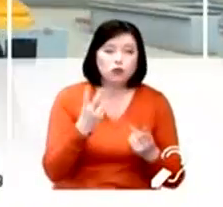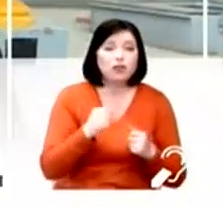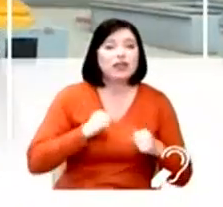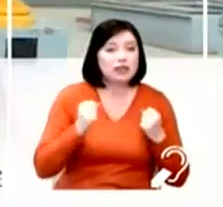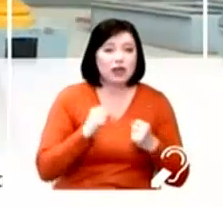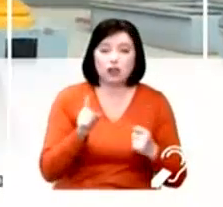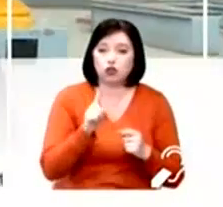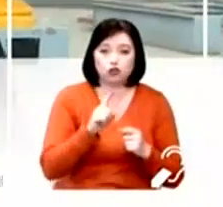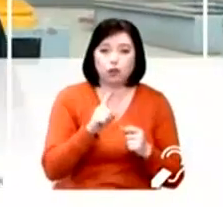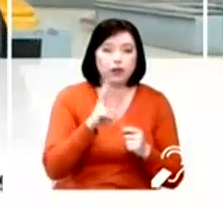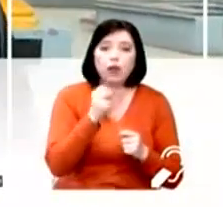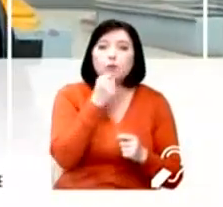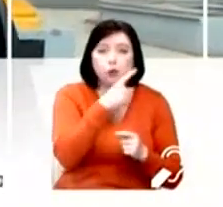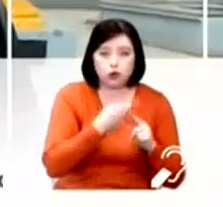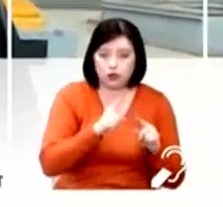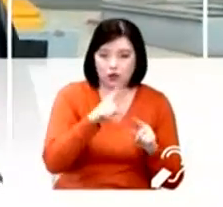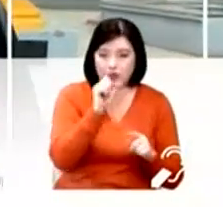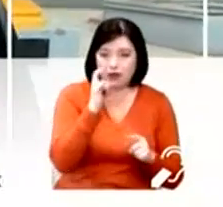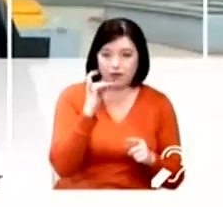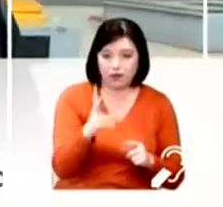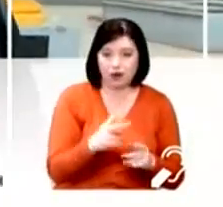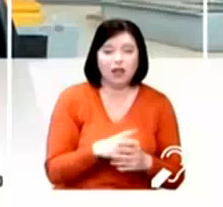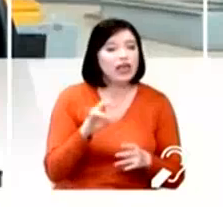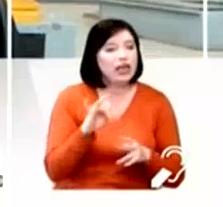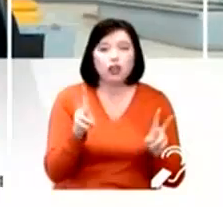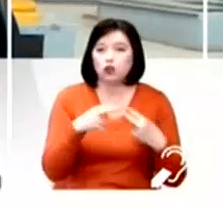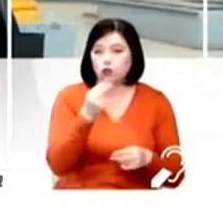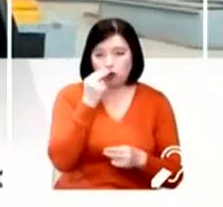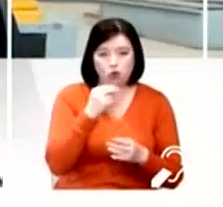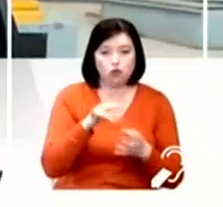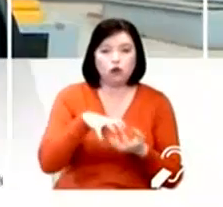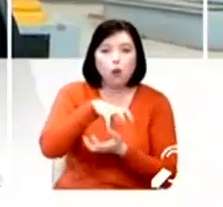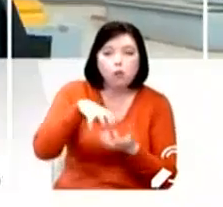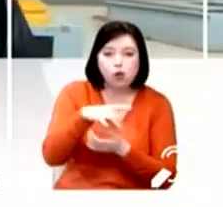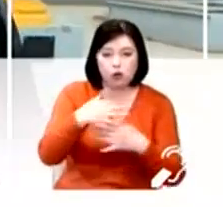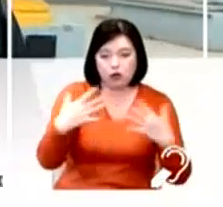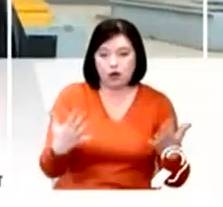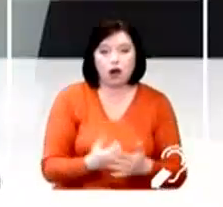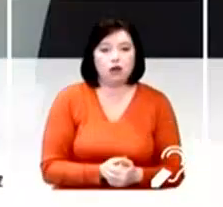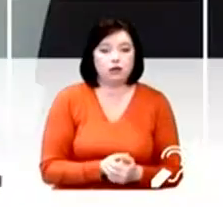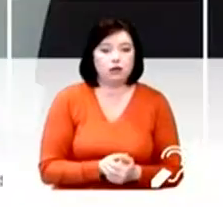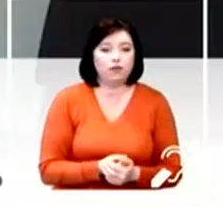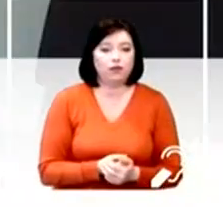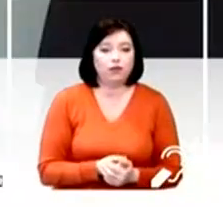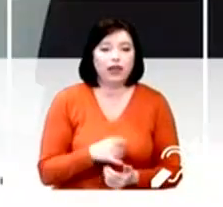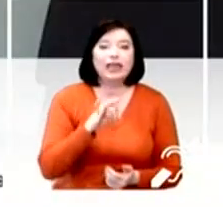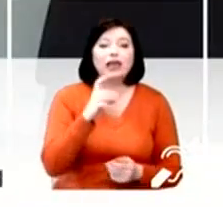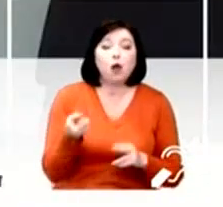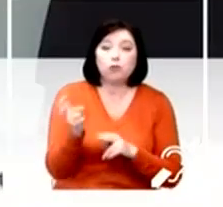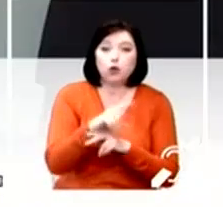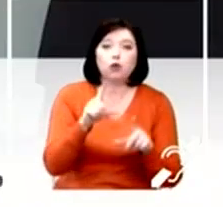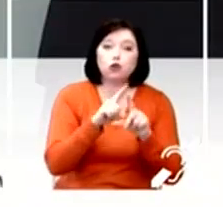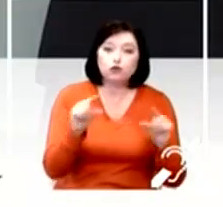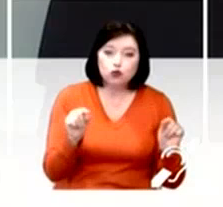să nu sară peste el și să evite mâncarea de fast food zi de zi, până cât e posibil. Vin la